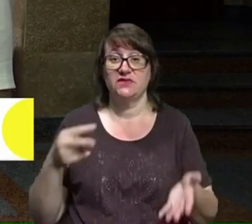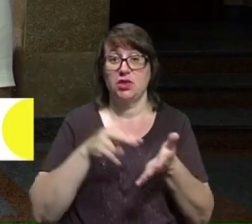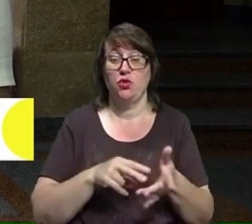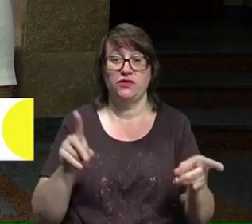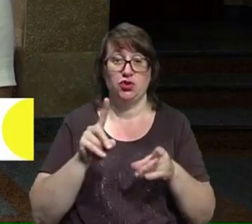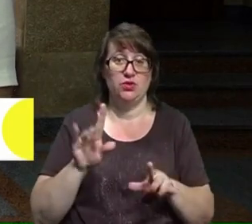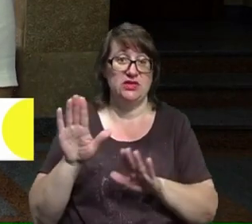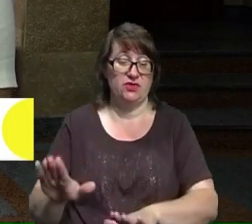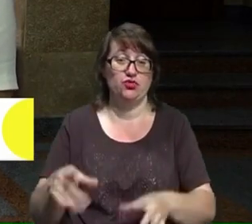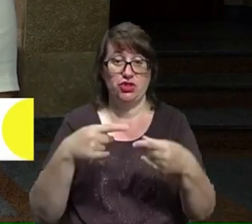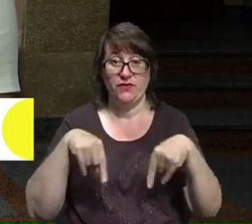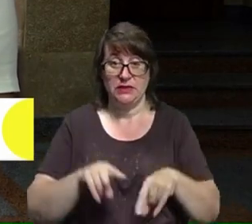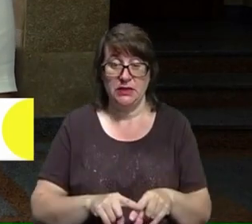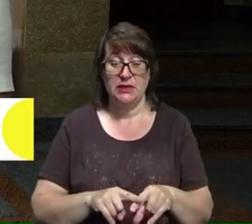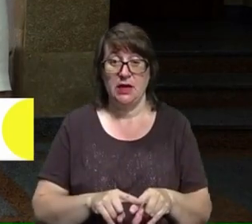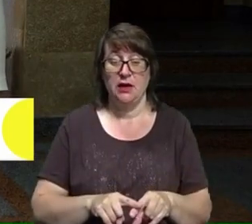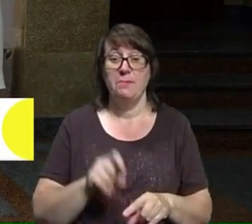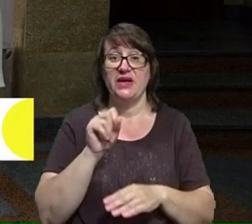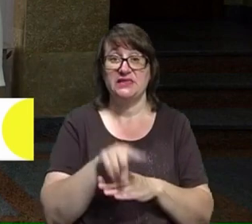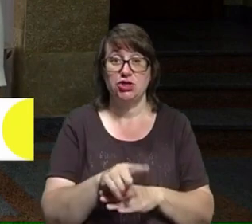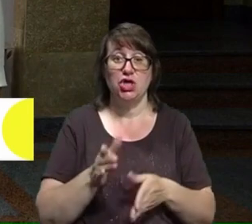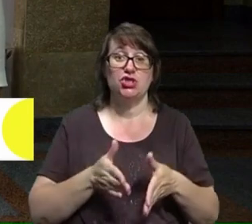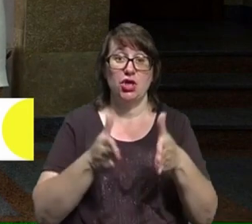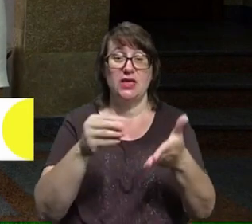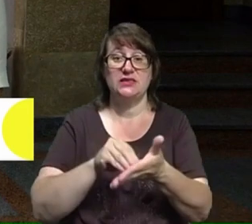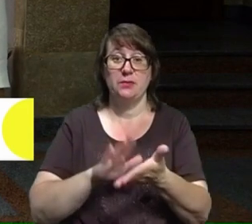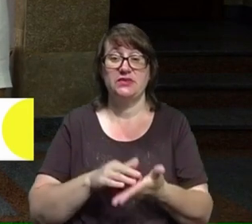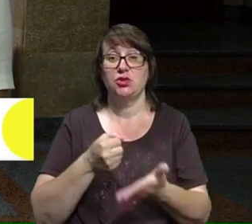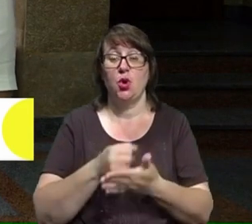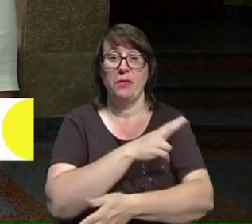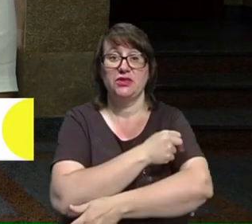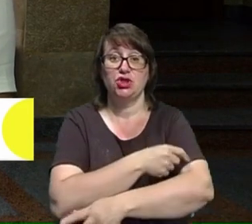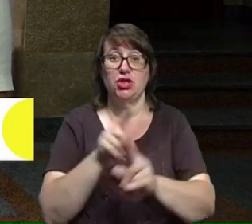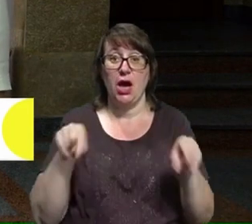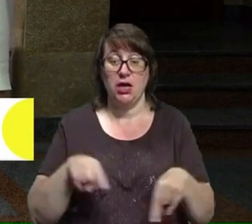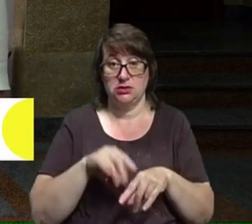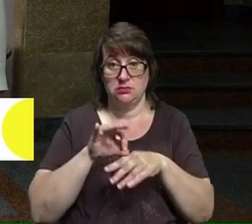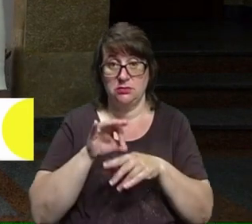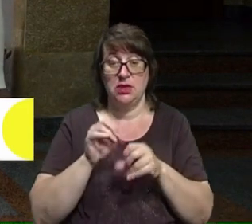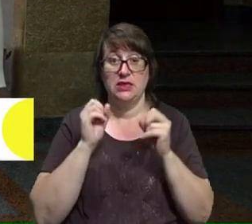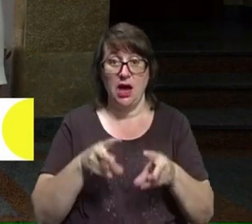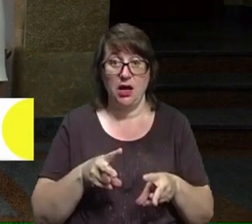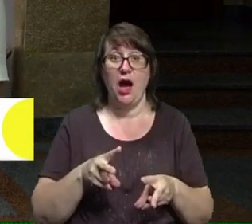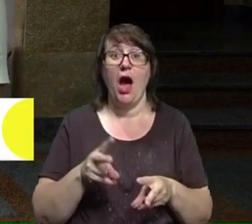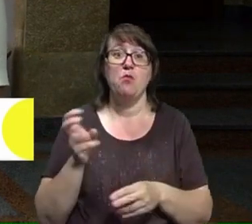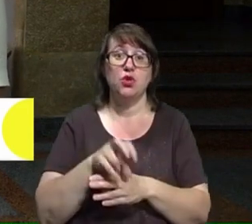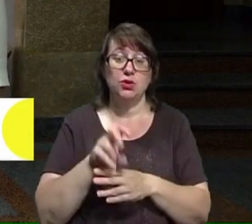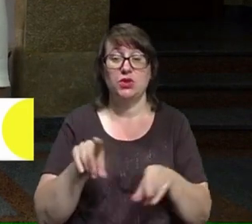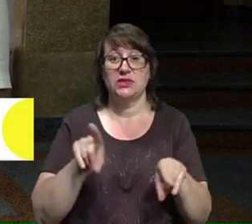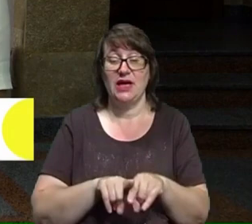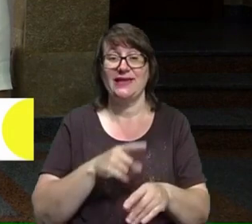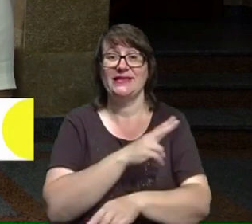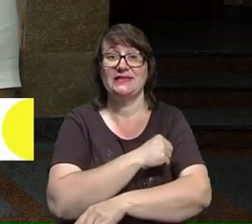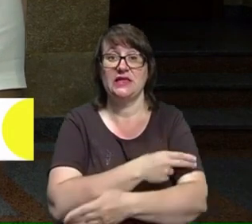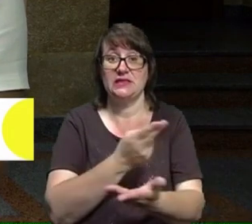відділення призначав шляхом запису до медичних карт своїх пацієнтів, як амбулаторних, так і стаціонарних,